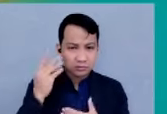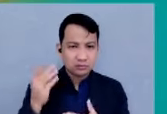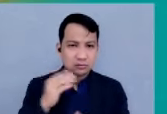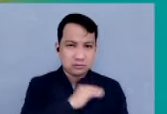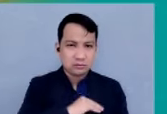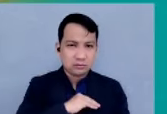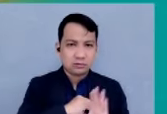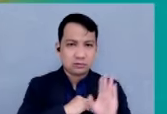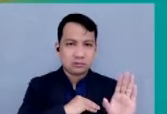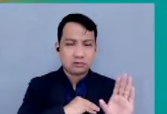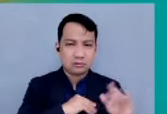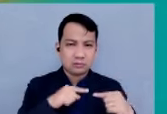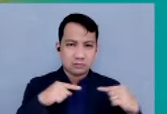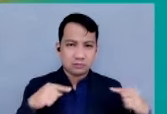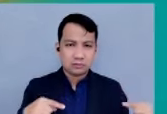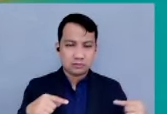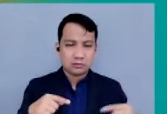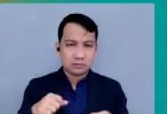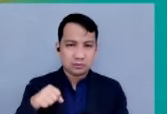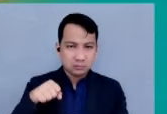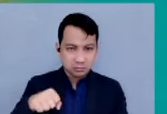kasi nakalabanin ang mga Duterte?